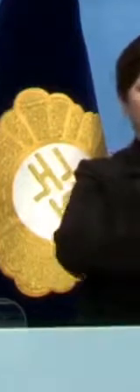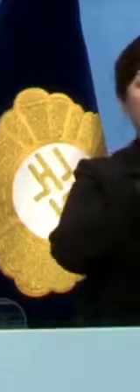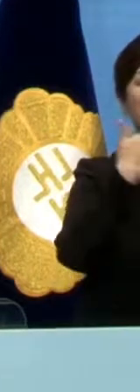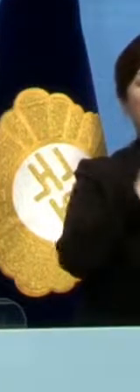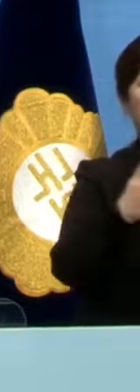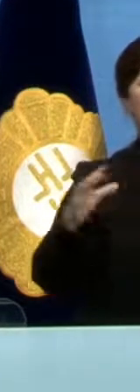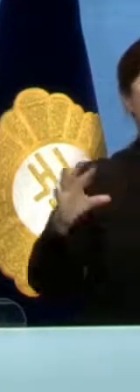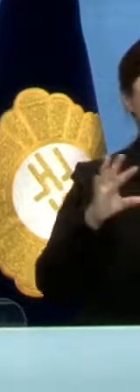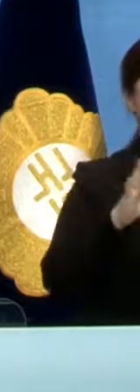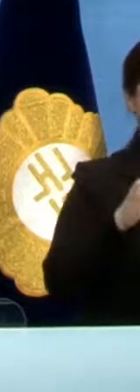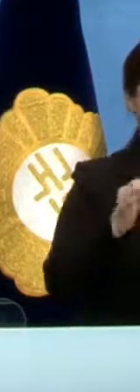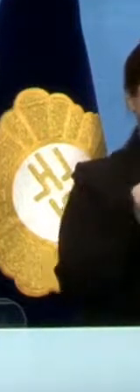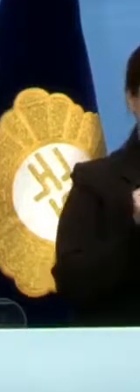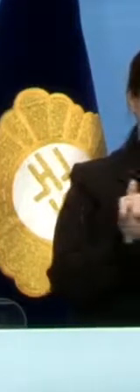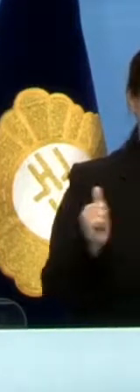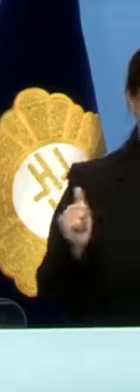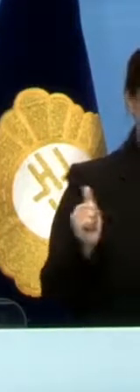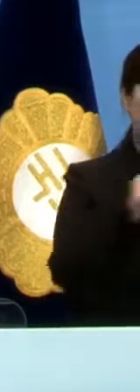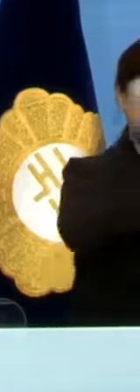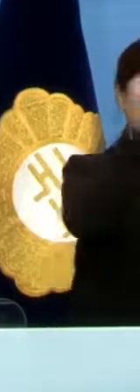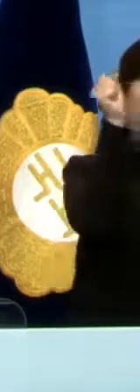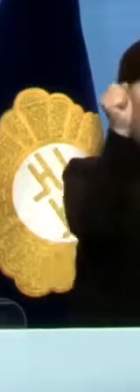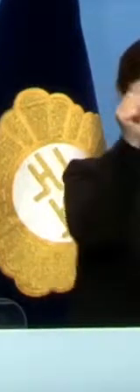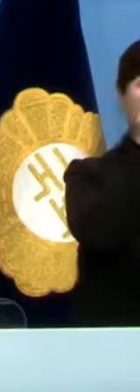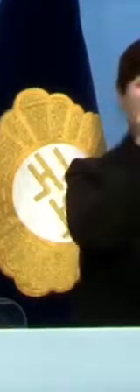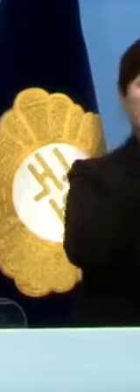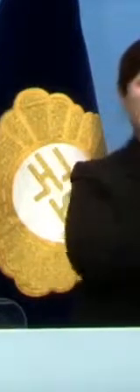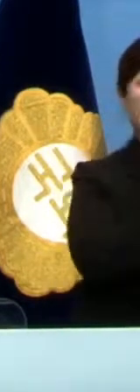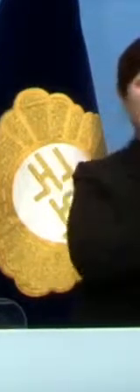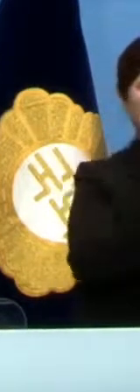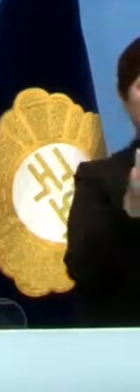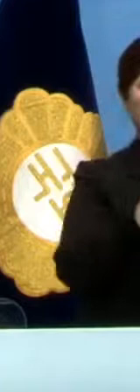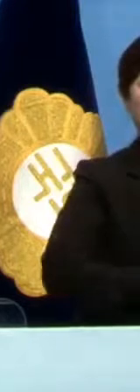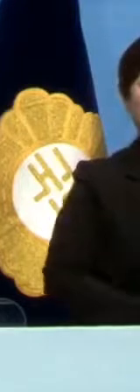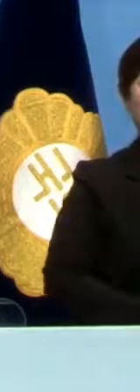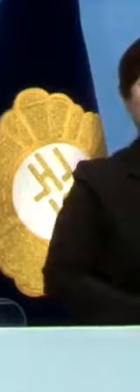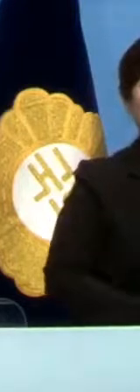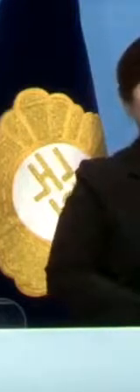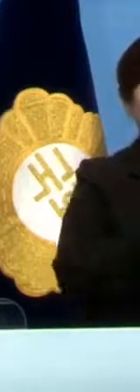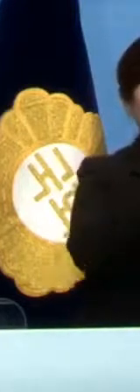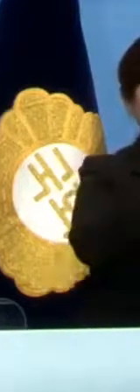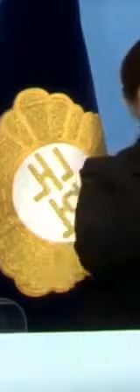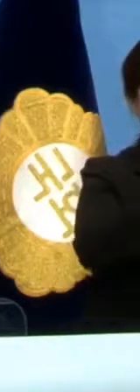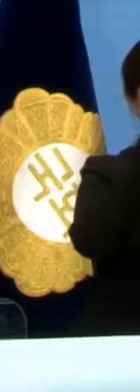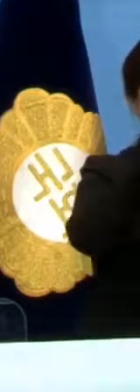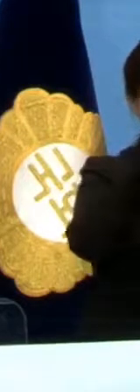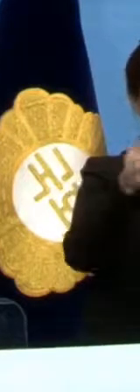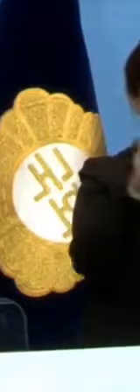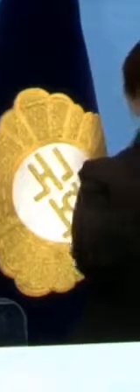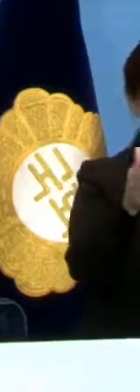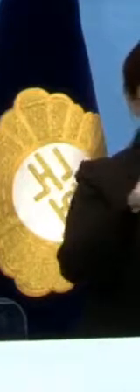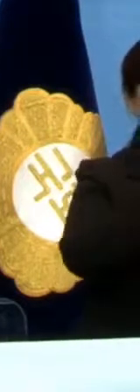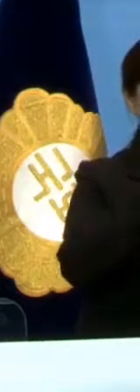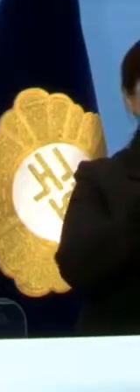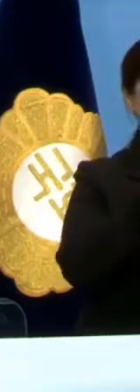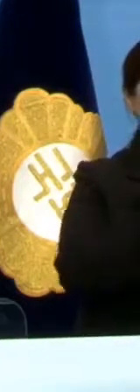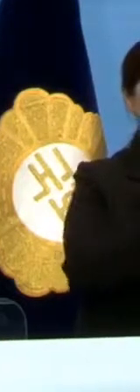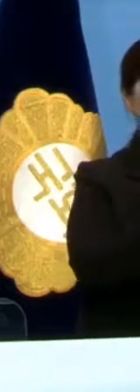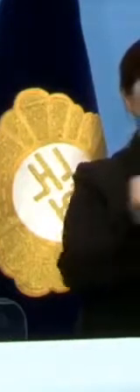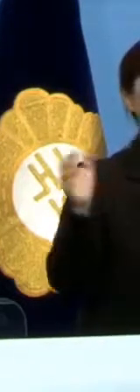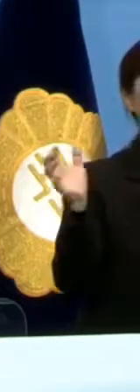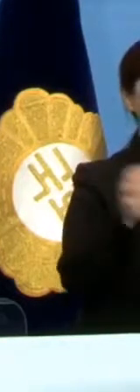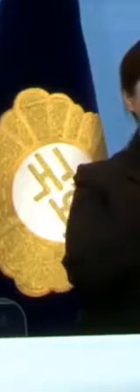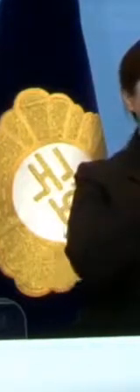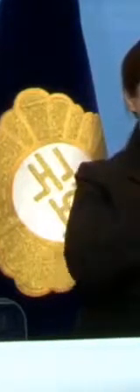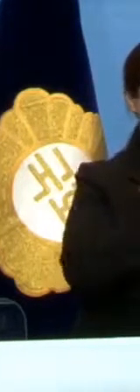부산과 연고 있는 의원님들이 당선되셔서 한 15분 내외 분들이 모였던 걸로